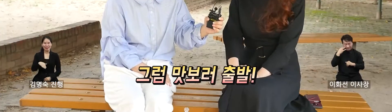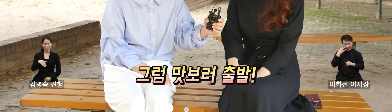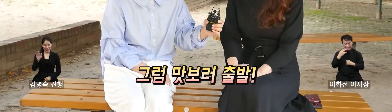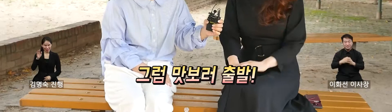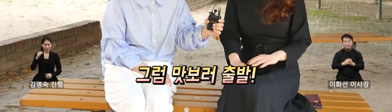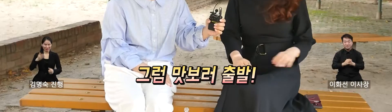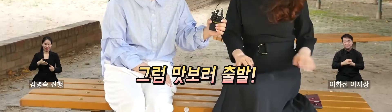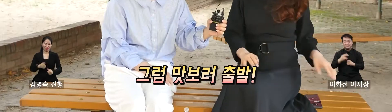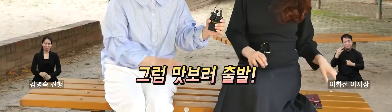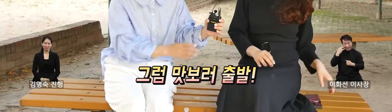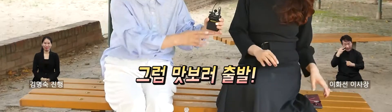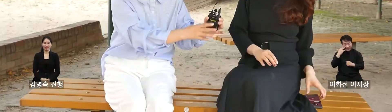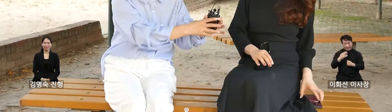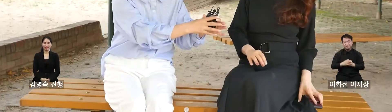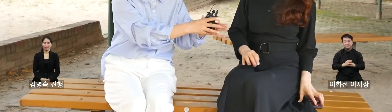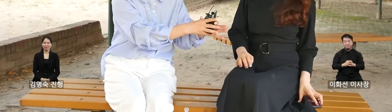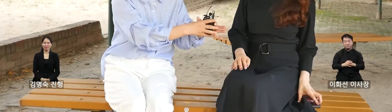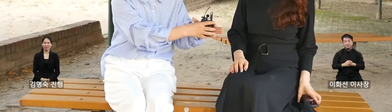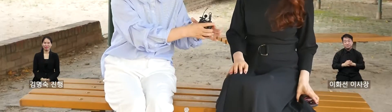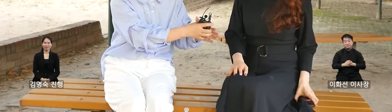가도록 하겠습니다. 네.